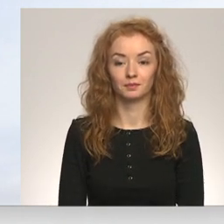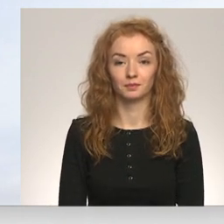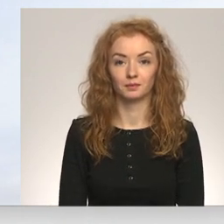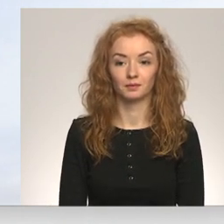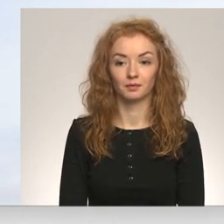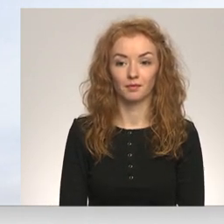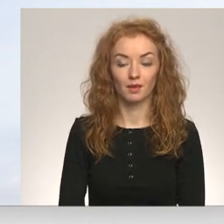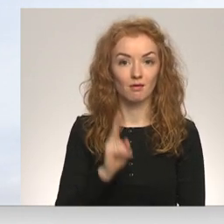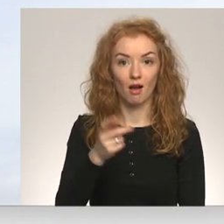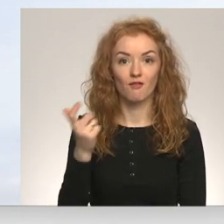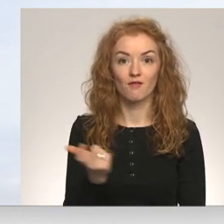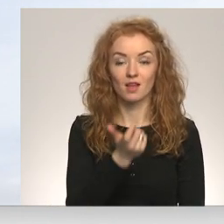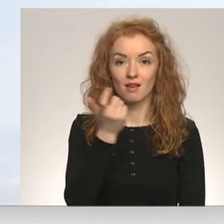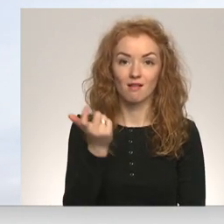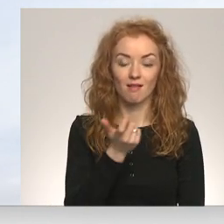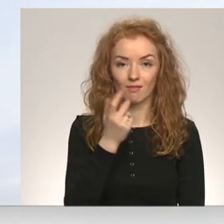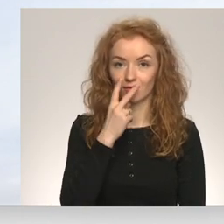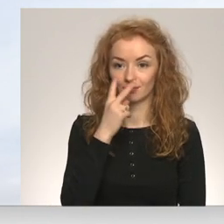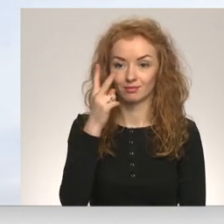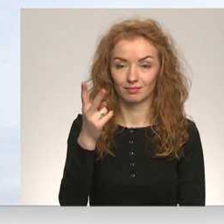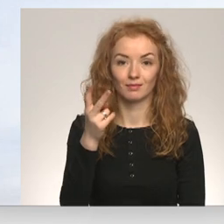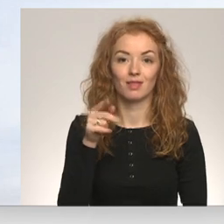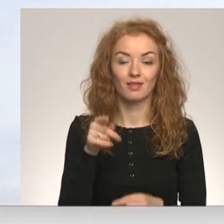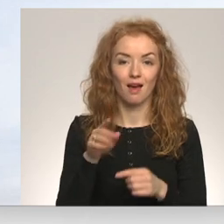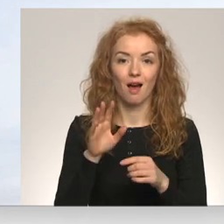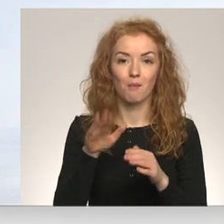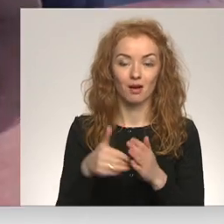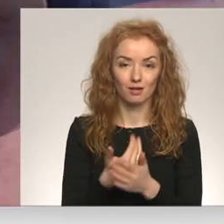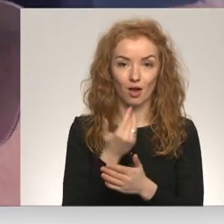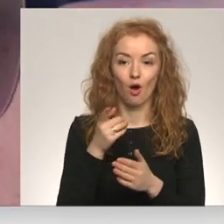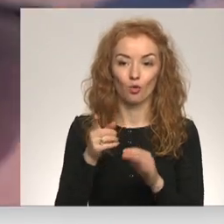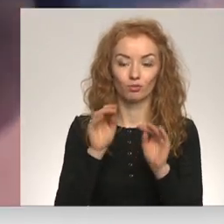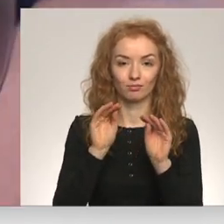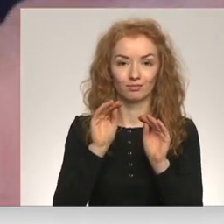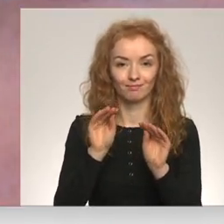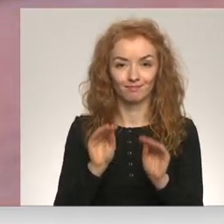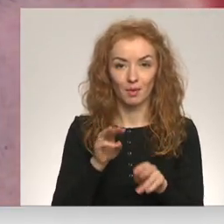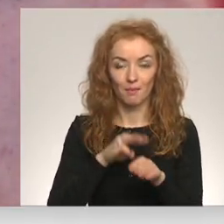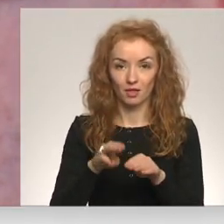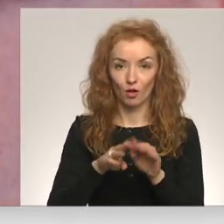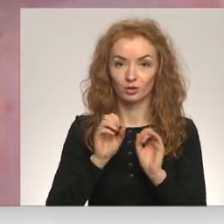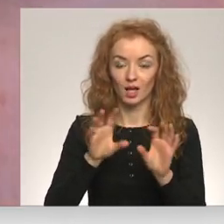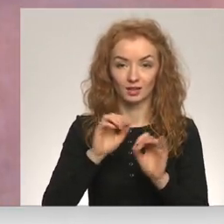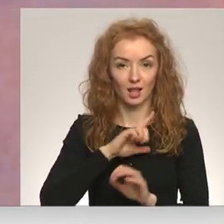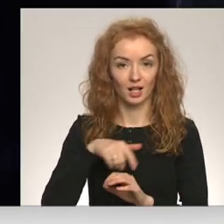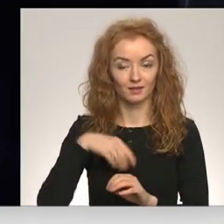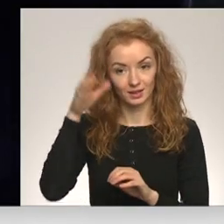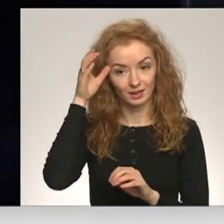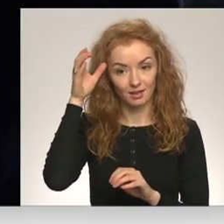Kā filmas scenārija no zinātniskās fantastikas, tā par jaunāko izstrādāto metodi stāsta Latvijas zinātnieks